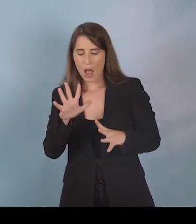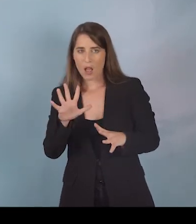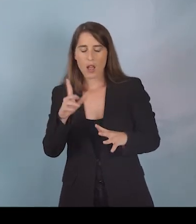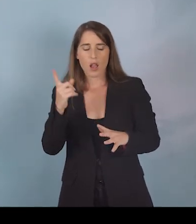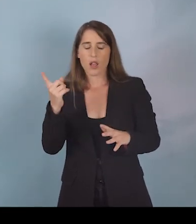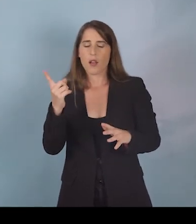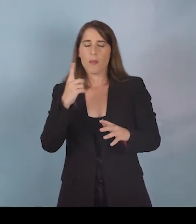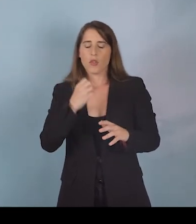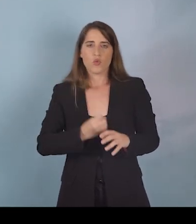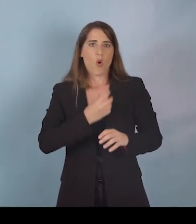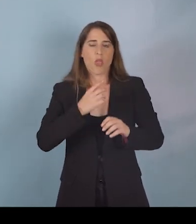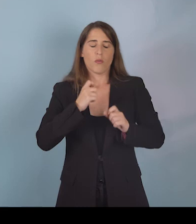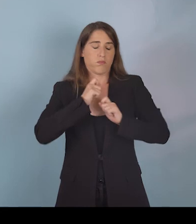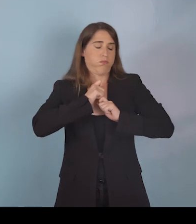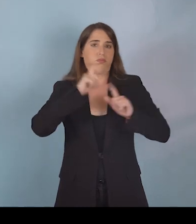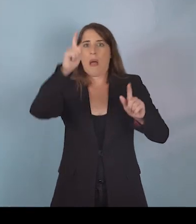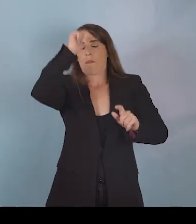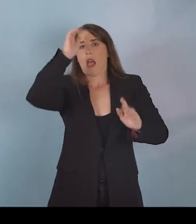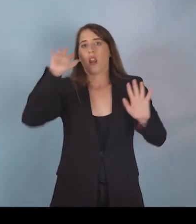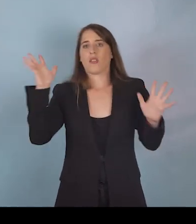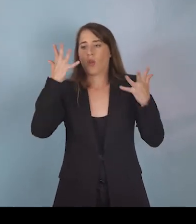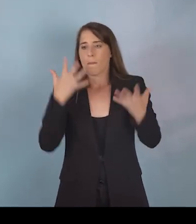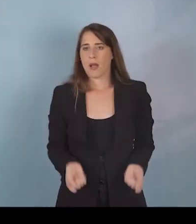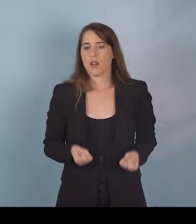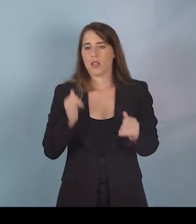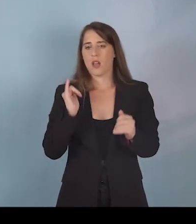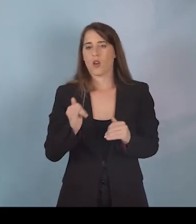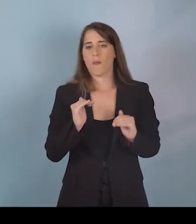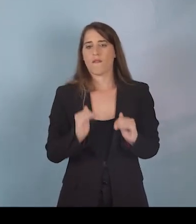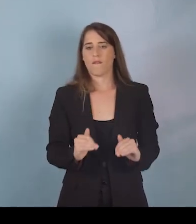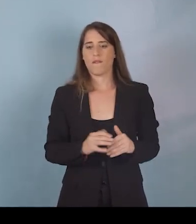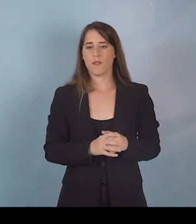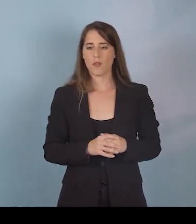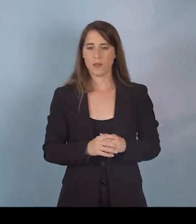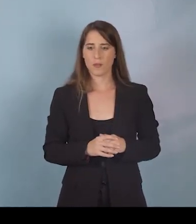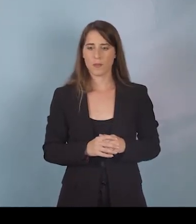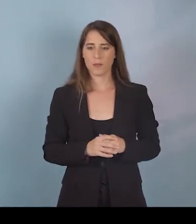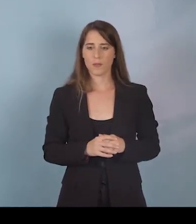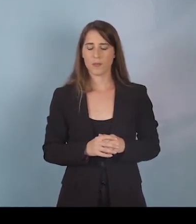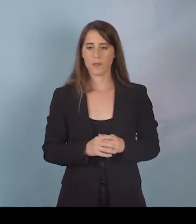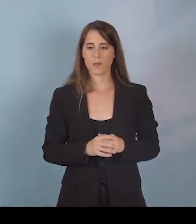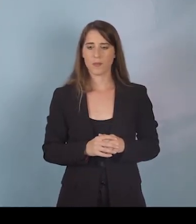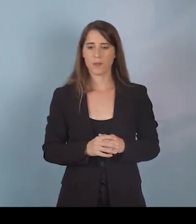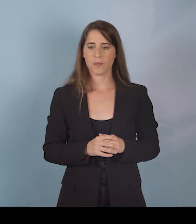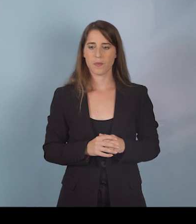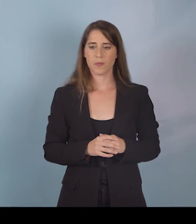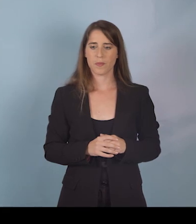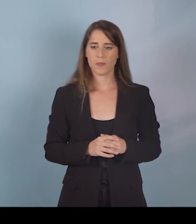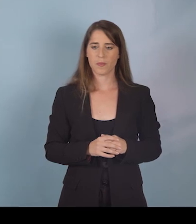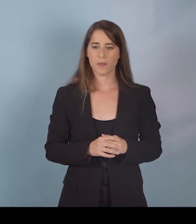μία συνεργασία με το Ευρωπαϊκό Κοινοβούλιο. Το είχα ακούσει, το θεωρώ φυτό, ναι. Όχι που το είπατε, αλλά που υπάρχει. Ναι. Οπότε πάω σε μία άλλη βάση.